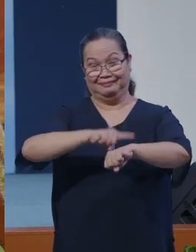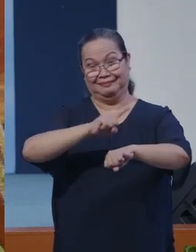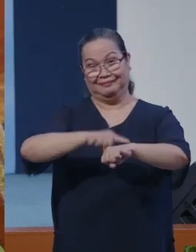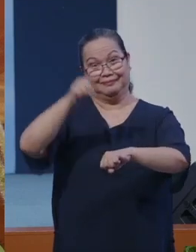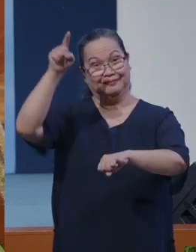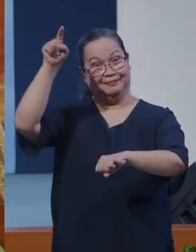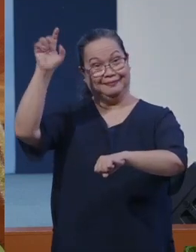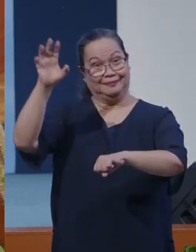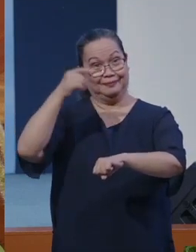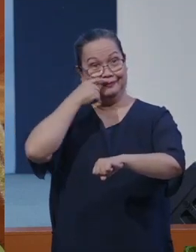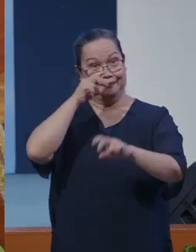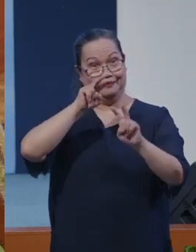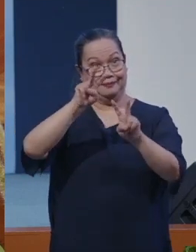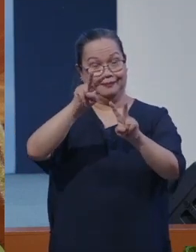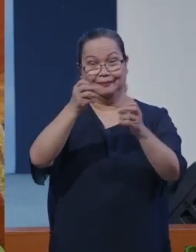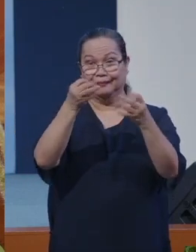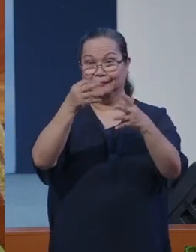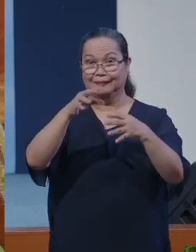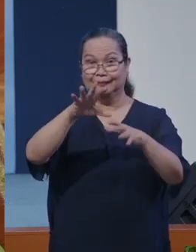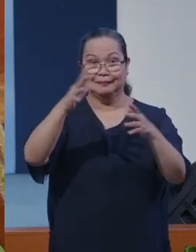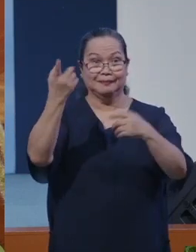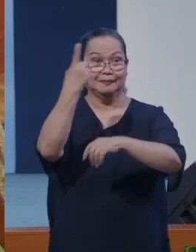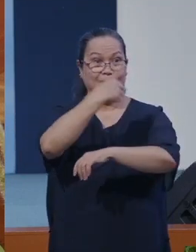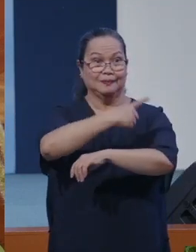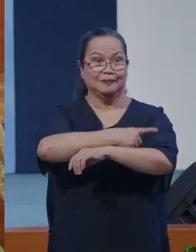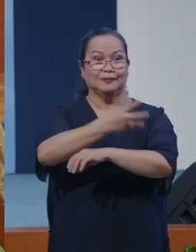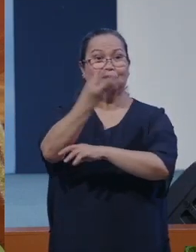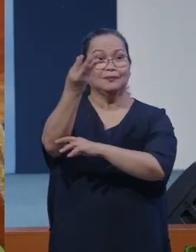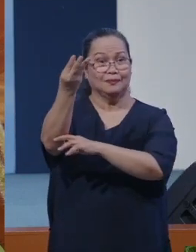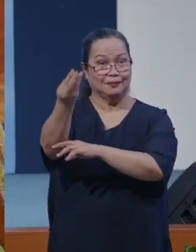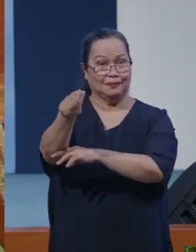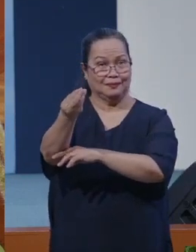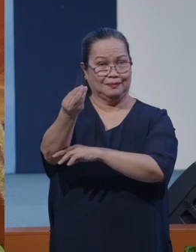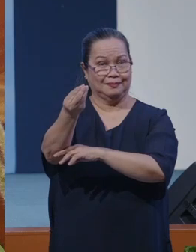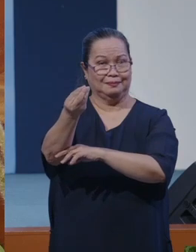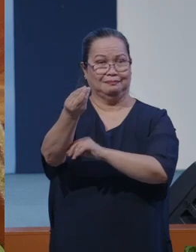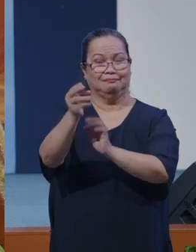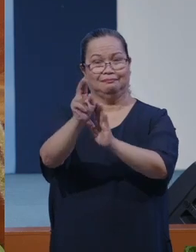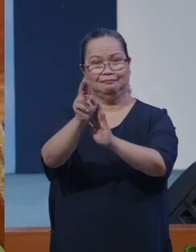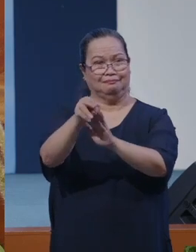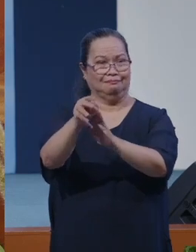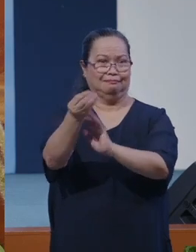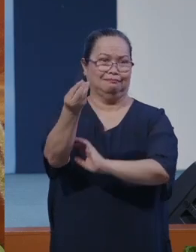39:5, "Behold, you have made my days a few handbreadths."